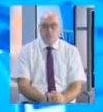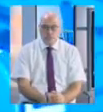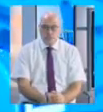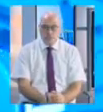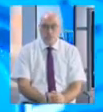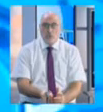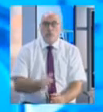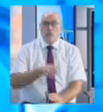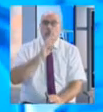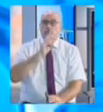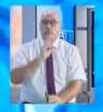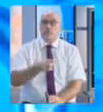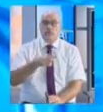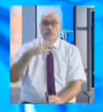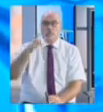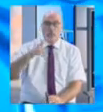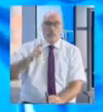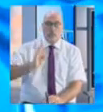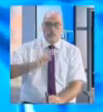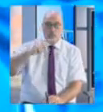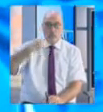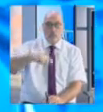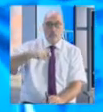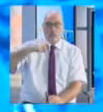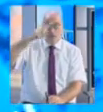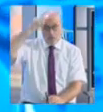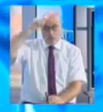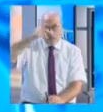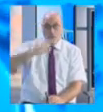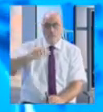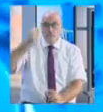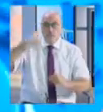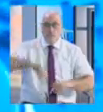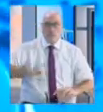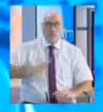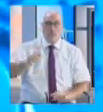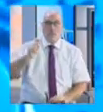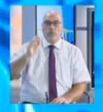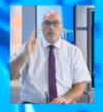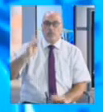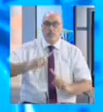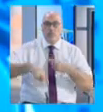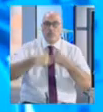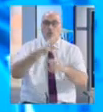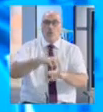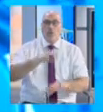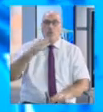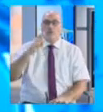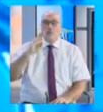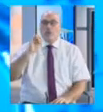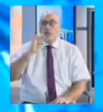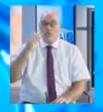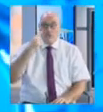بأمر من رئيس الجمهورية سيد عبد المجيد تبون، تنقل أمس الوزير الأول أيمن بن عبد الرحمن إلى ولاية الطارف للوقوف على